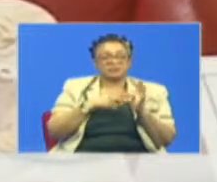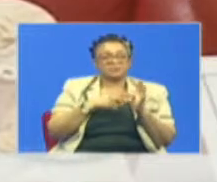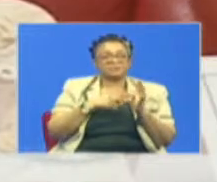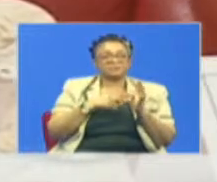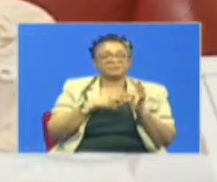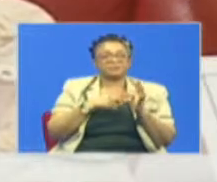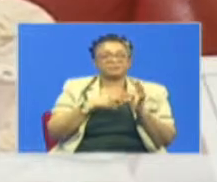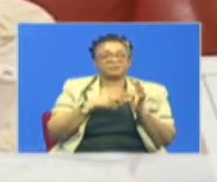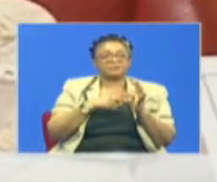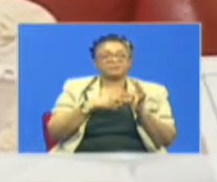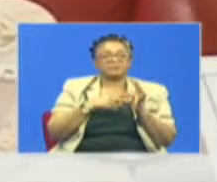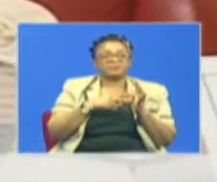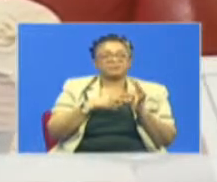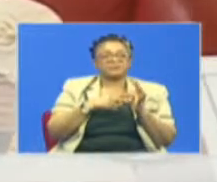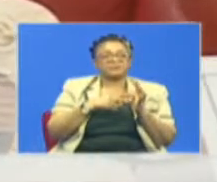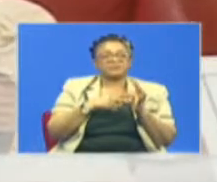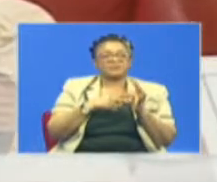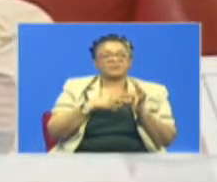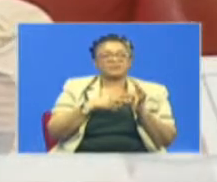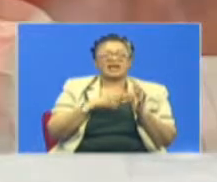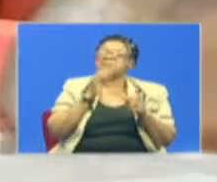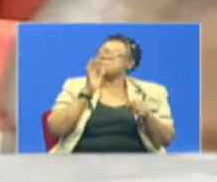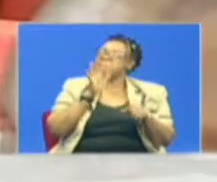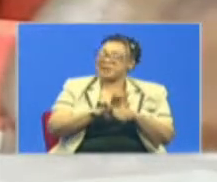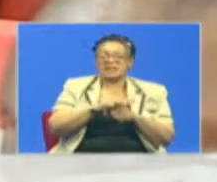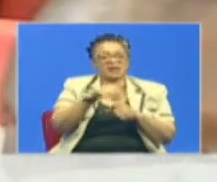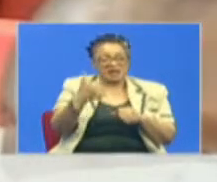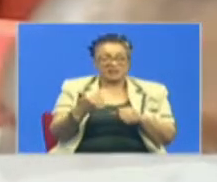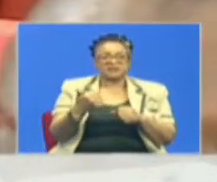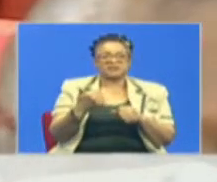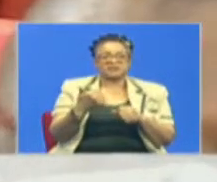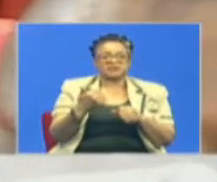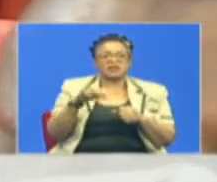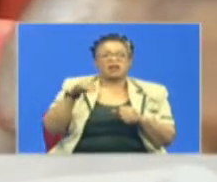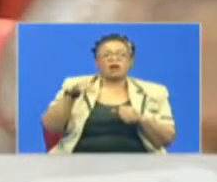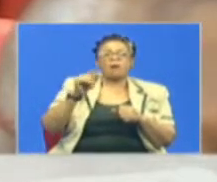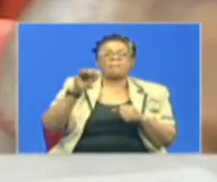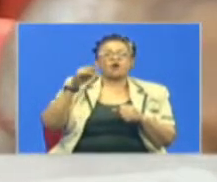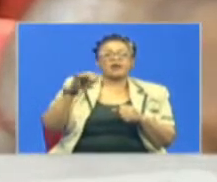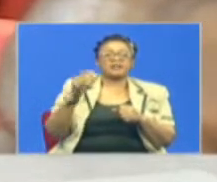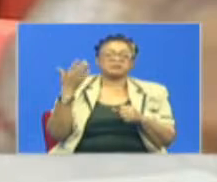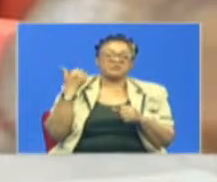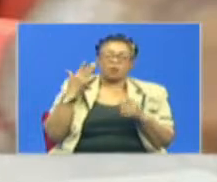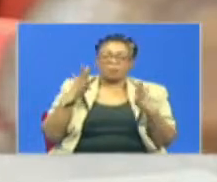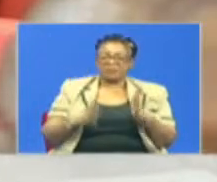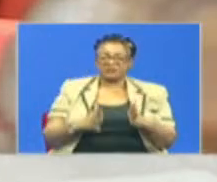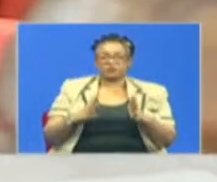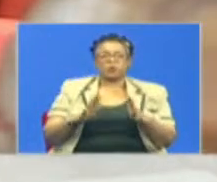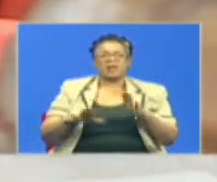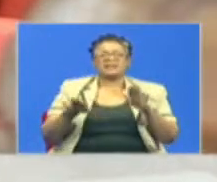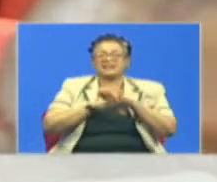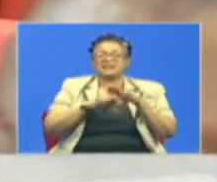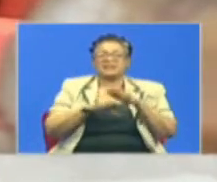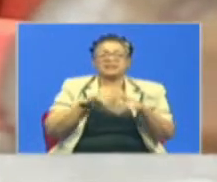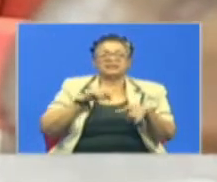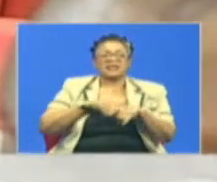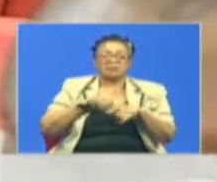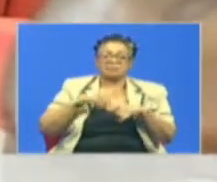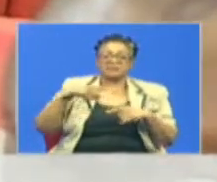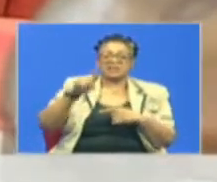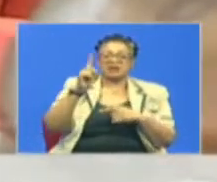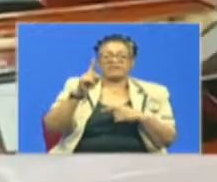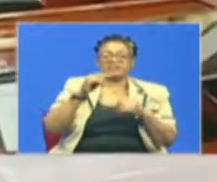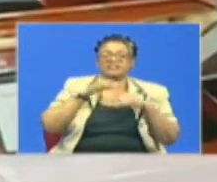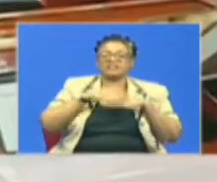Hamphill, and many others. Pauline Kamau alikuwa msaidizi binafsi wa Waiguru alipokuwa waziri wa